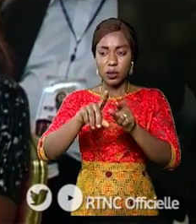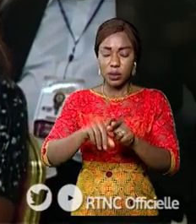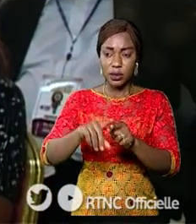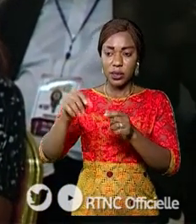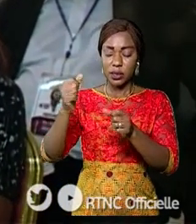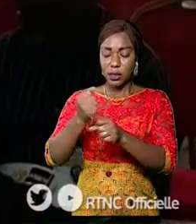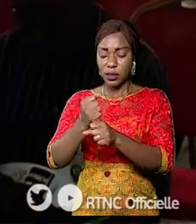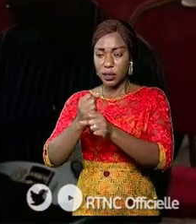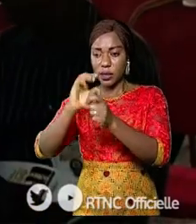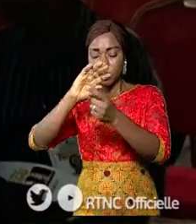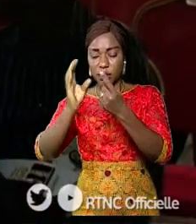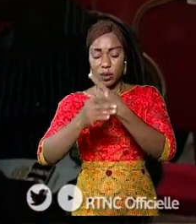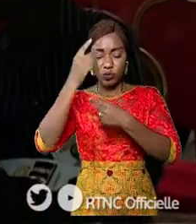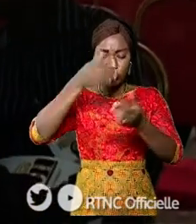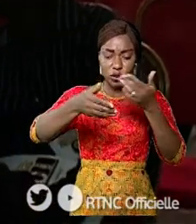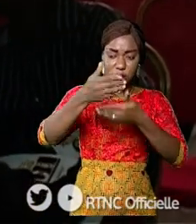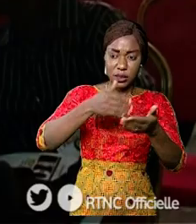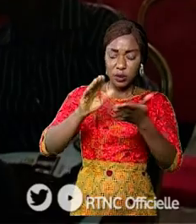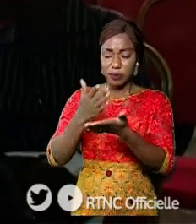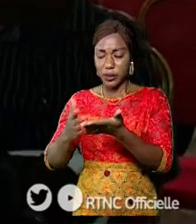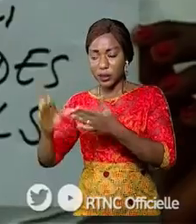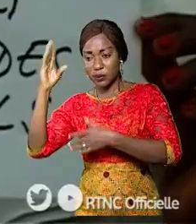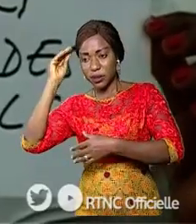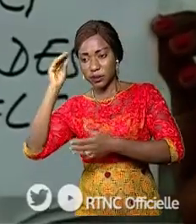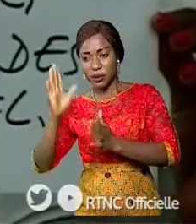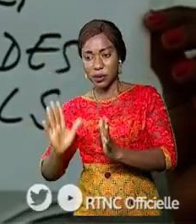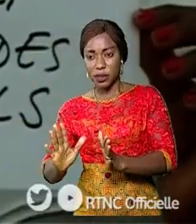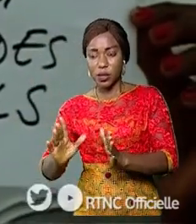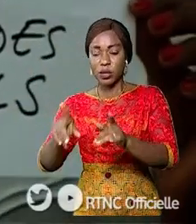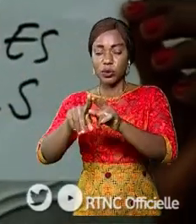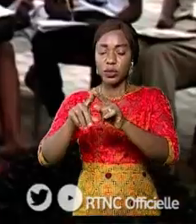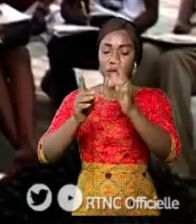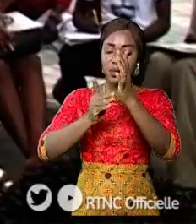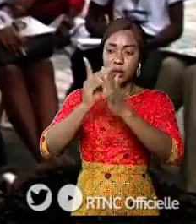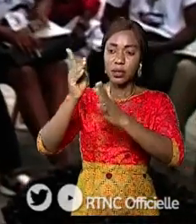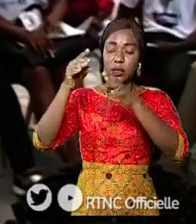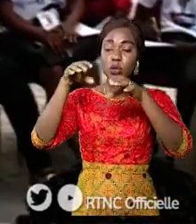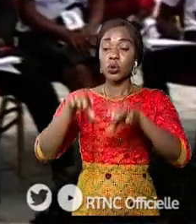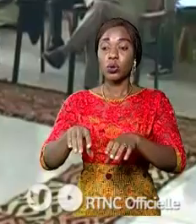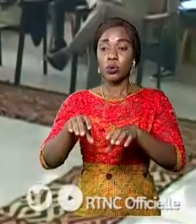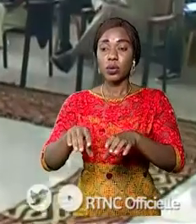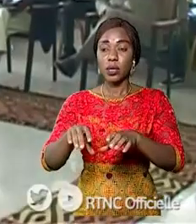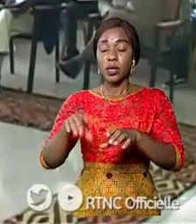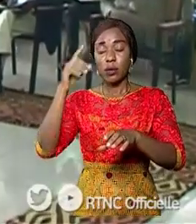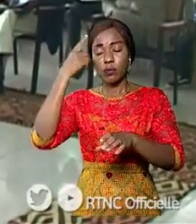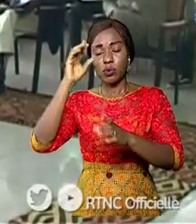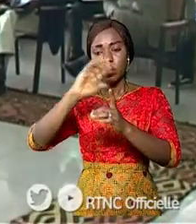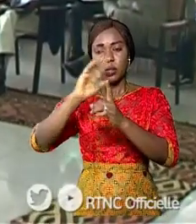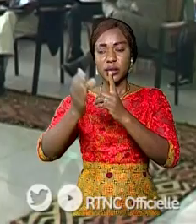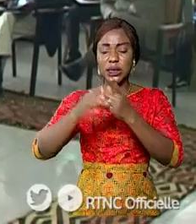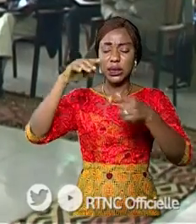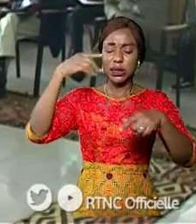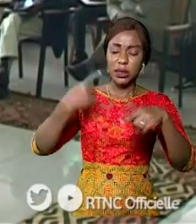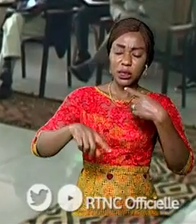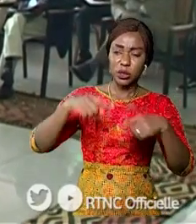l'entrepreneuriat culturel pour échanger et partager les expériences. Puis l'épanouissement des Congolais au moyen de la culture. Les discussions